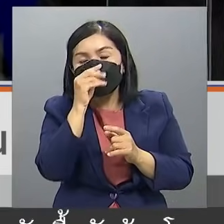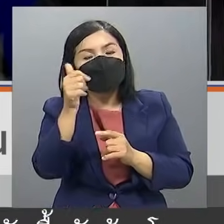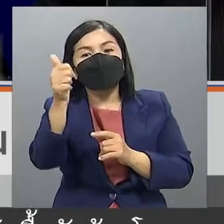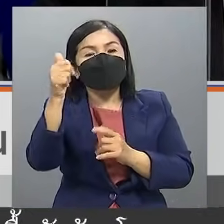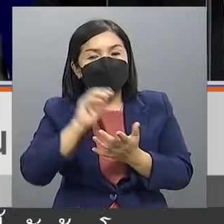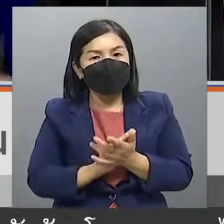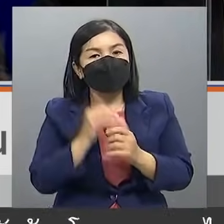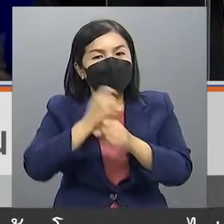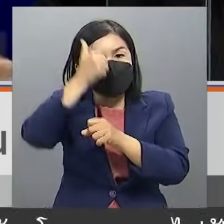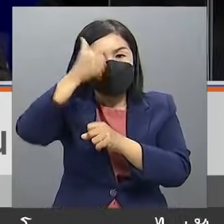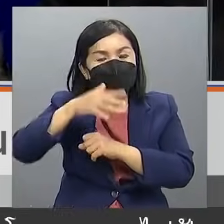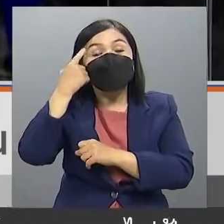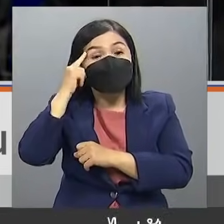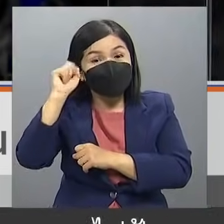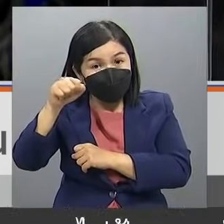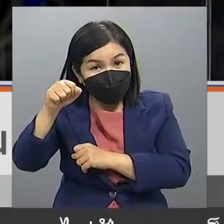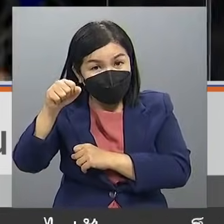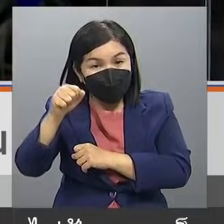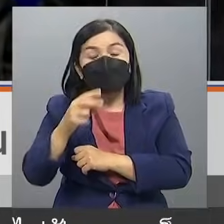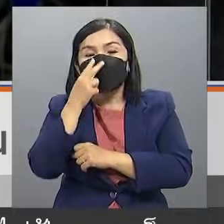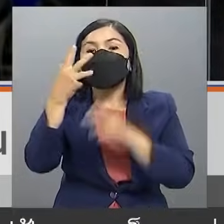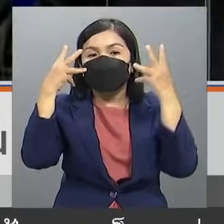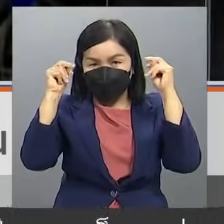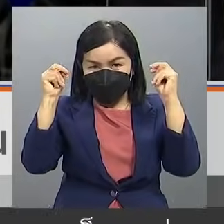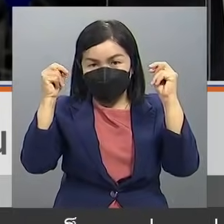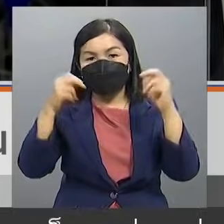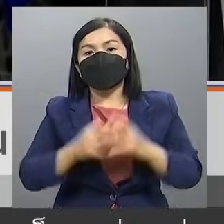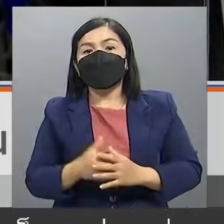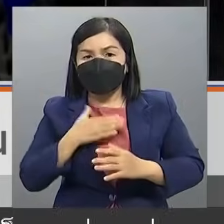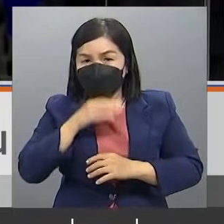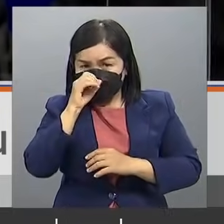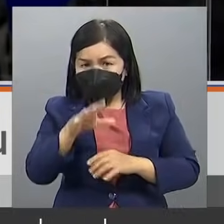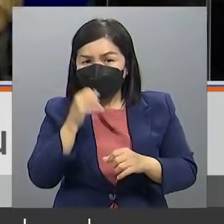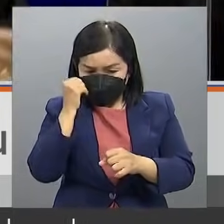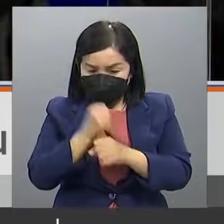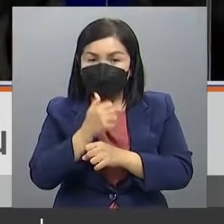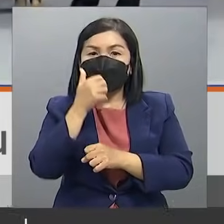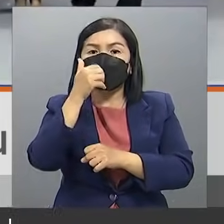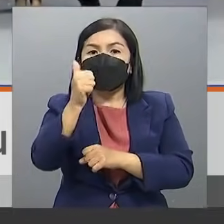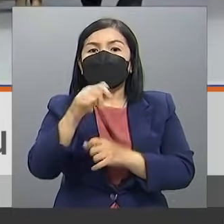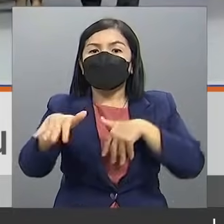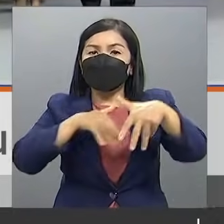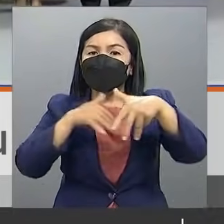อีกเรื่องใช่ไหมฟังผมเนี่ยผมยืนยันว่าผมต้องทำให้พี่น้องคนไทยได้ฉีดวัคซีนครบทุกคน